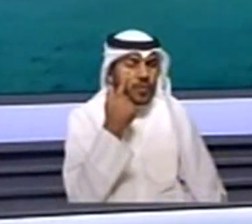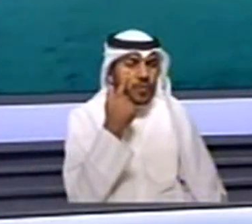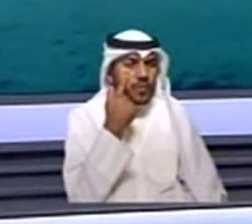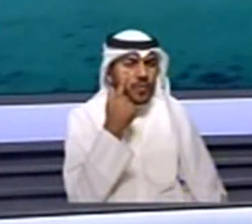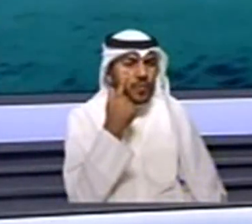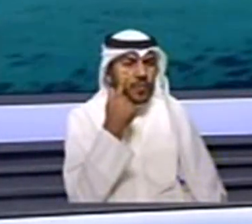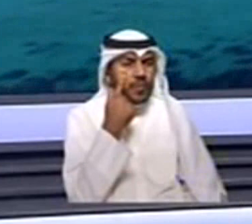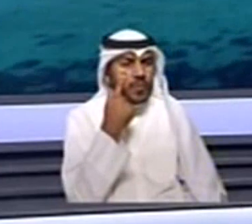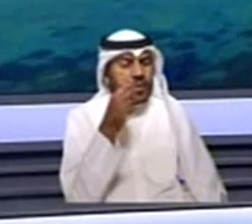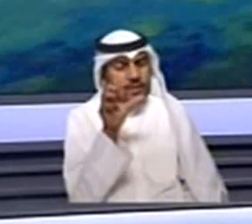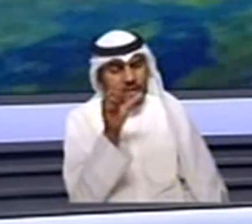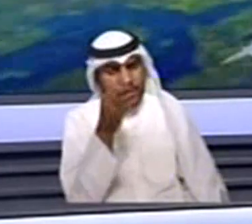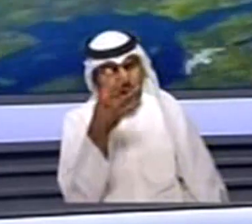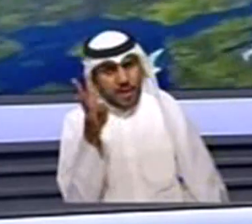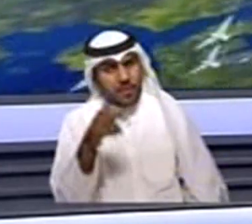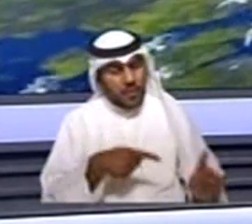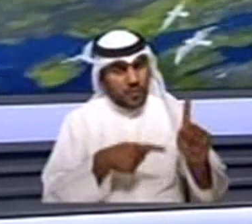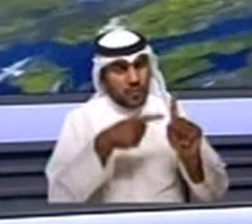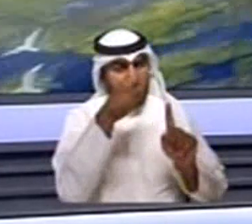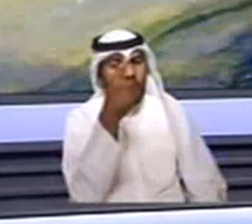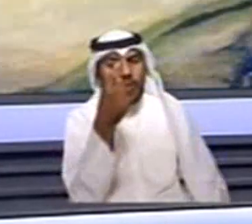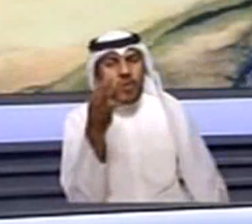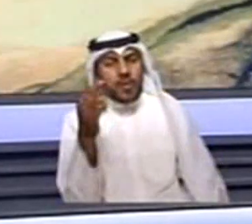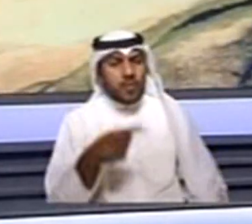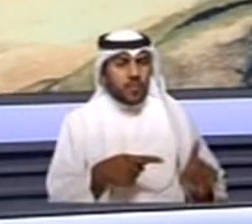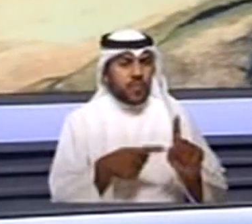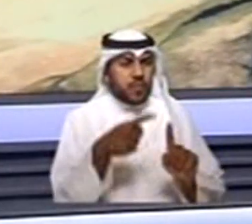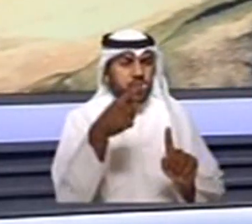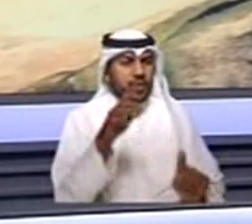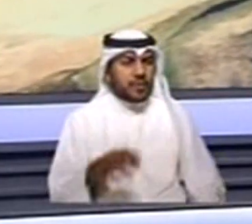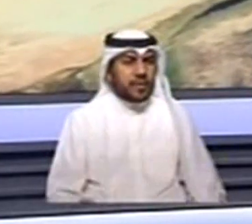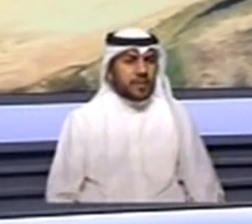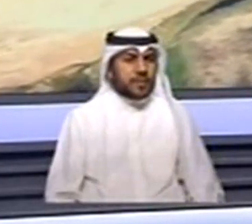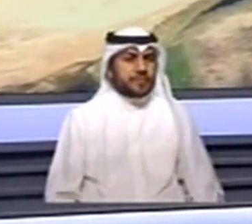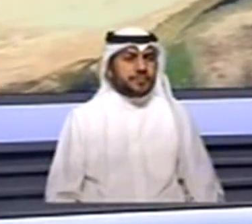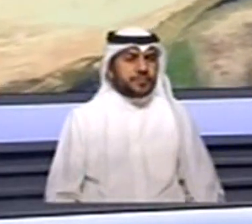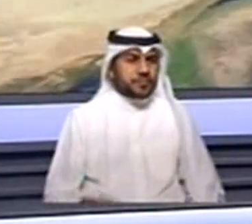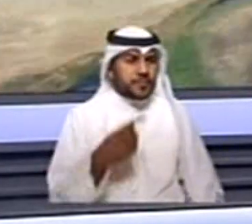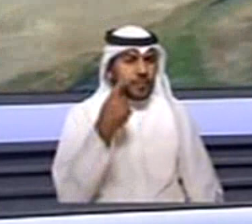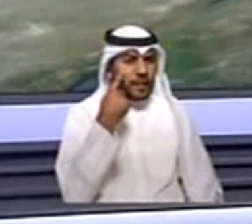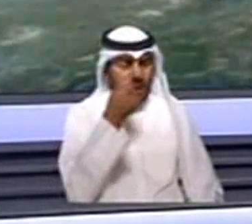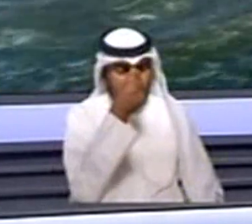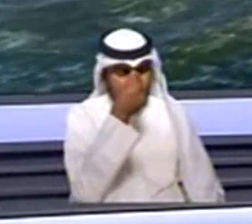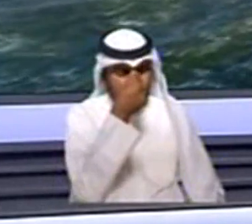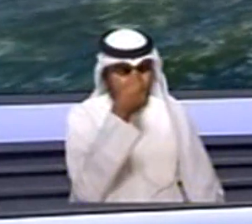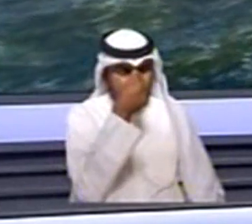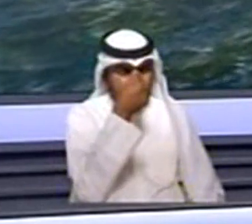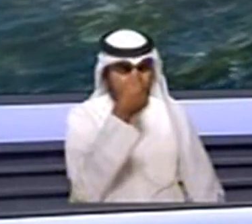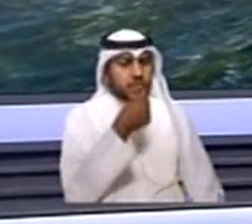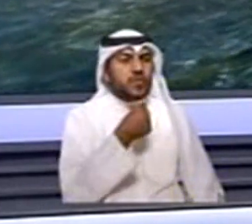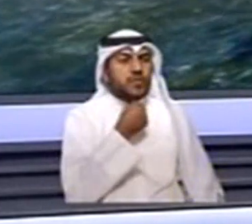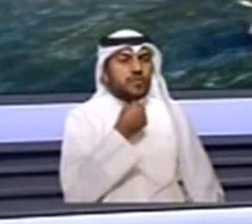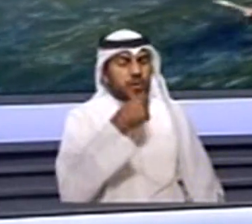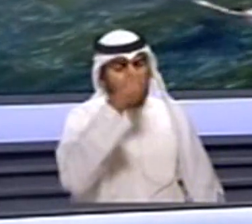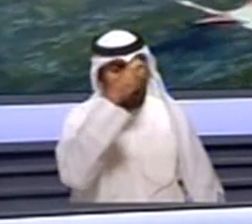كيلومتر في الساعة، وأجواء حارة 49 العظمى والصغرى 31 درجة مئوية، والإحساس قد يكون أعلى من ذلك ابتداء من يوم الخميس. يوم الجمعة أجواء